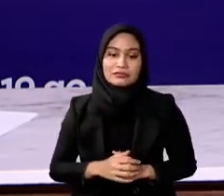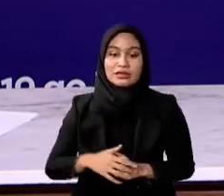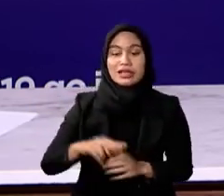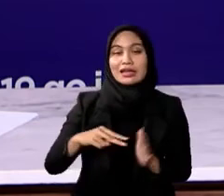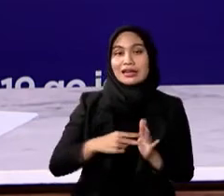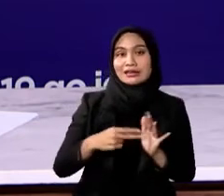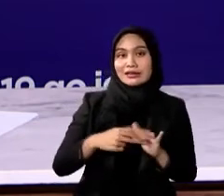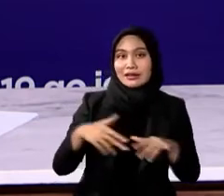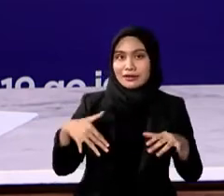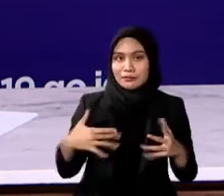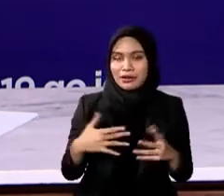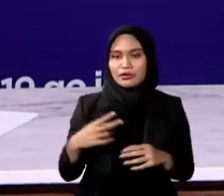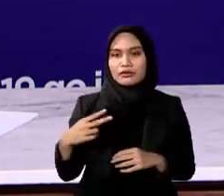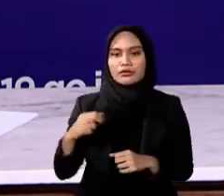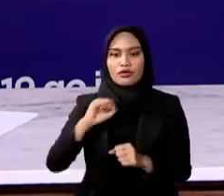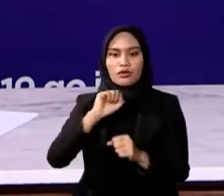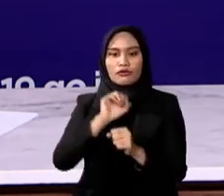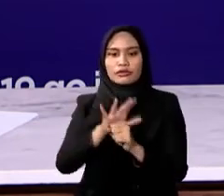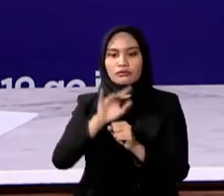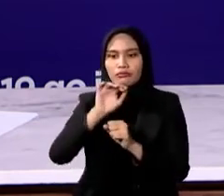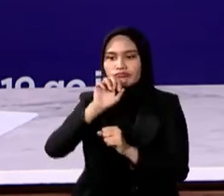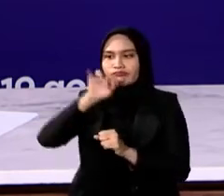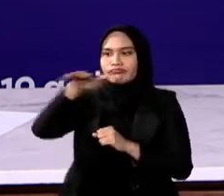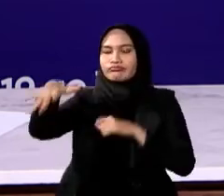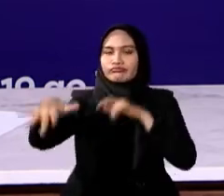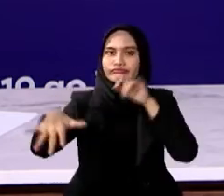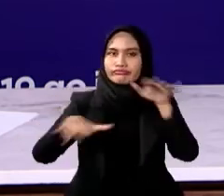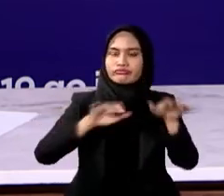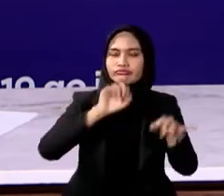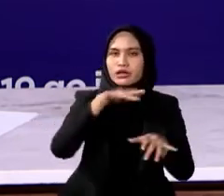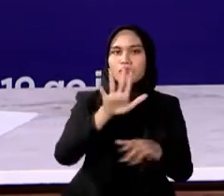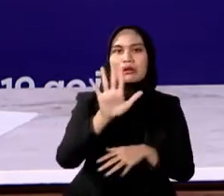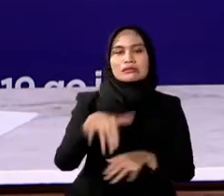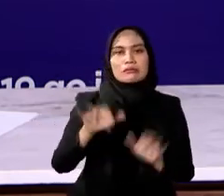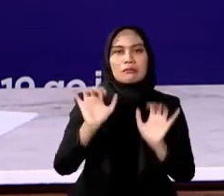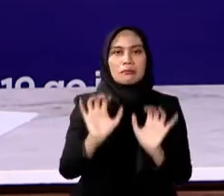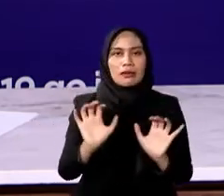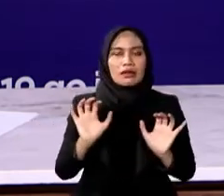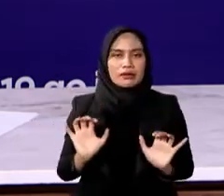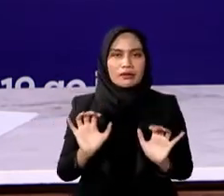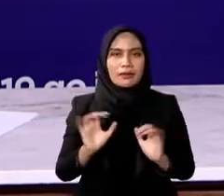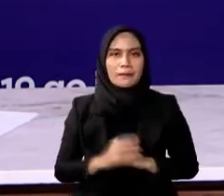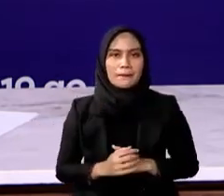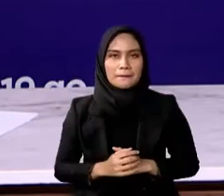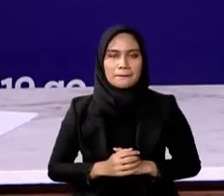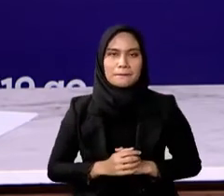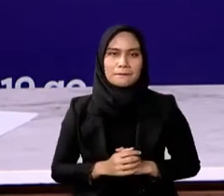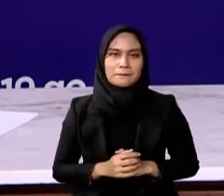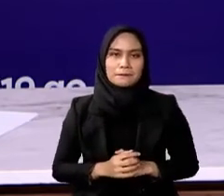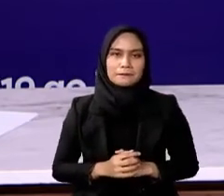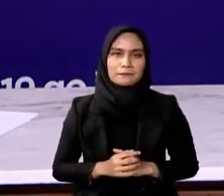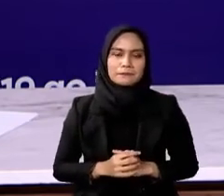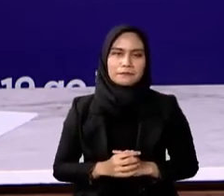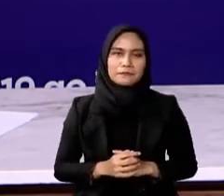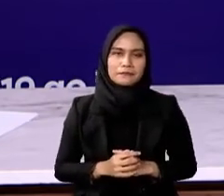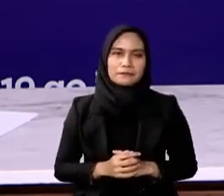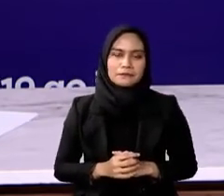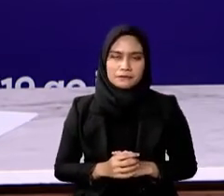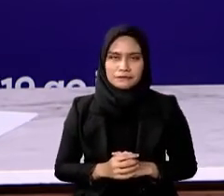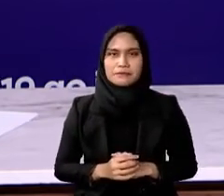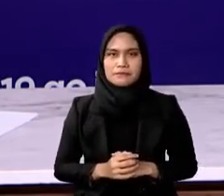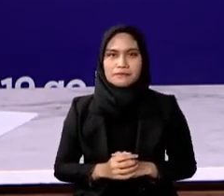penularan sehingga masih banyak kasus baru yang ditemukan dari setiap pemeriksaan.